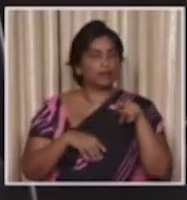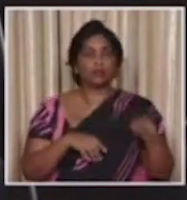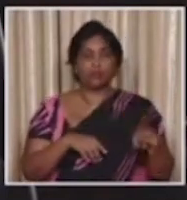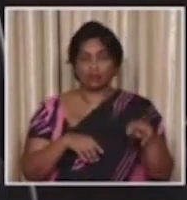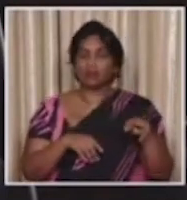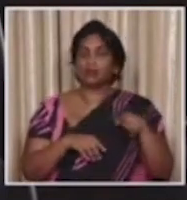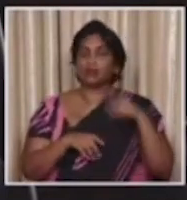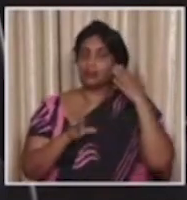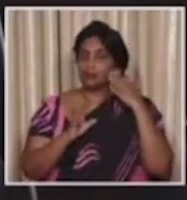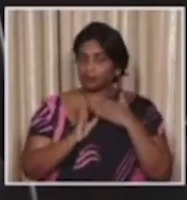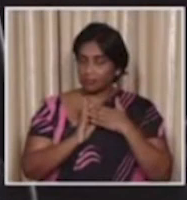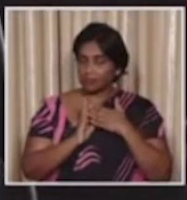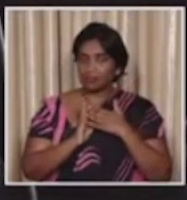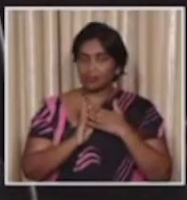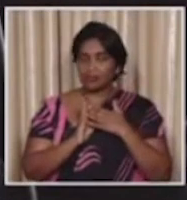මේ මේකේ එතකොට